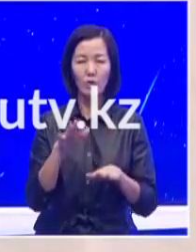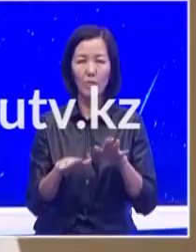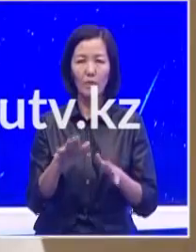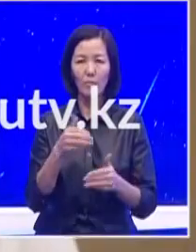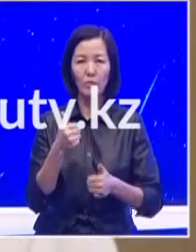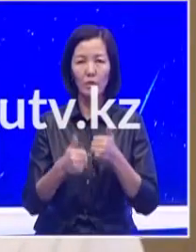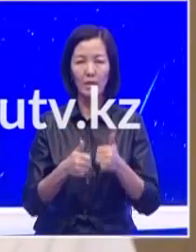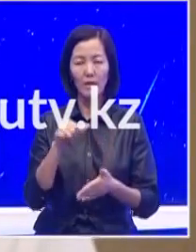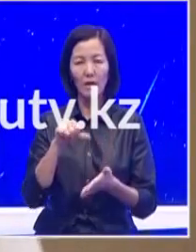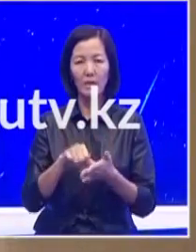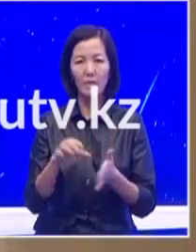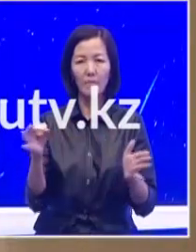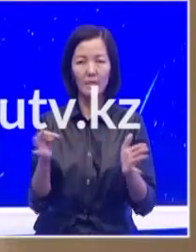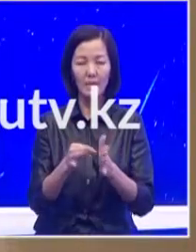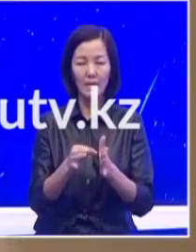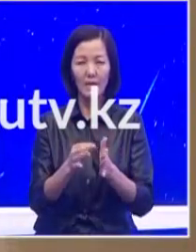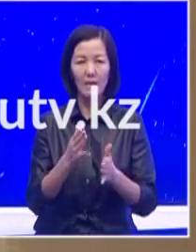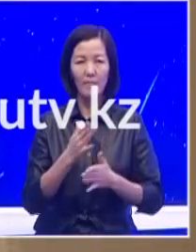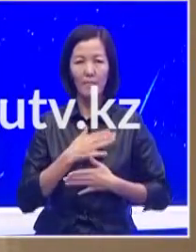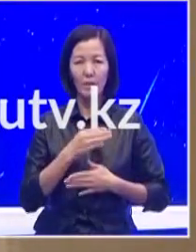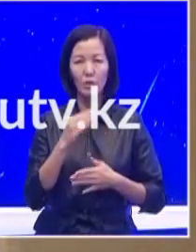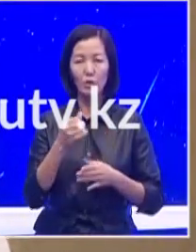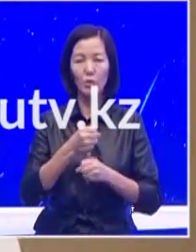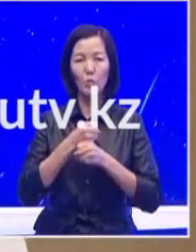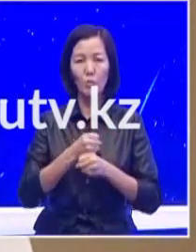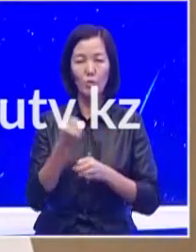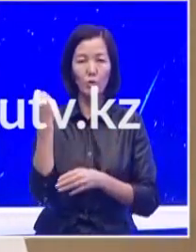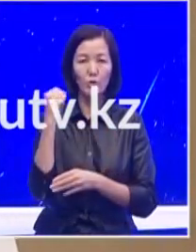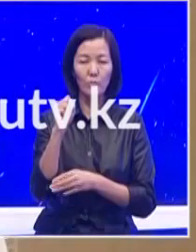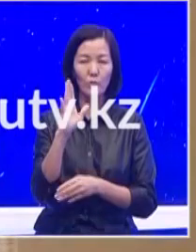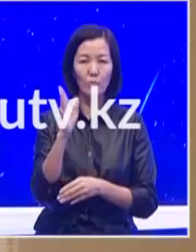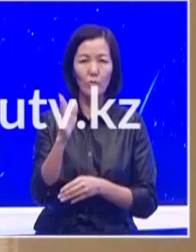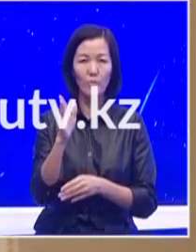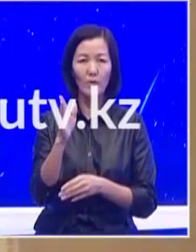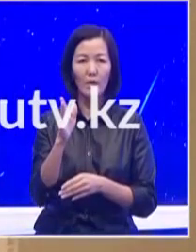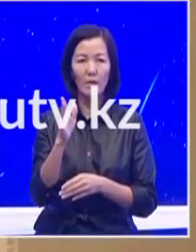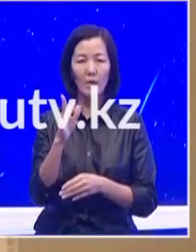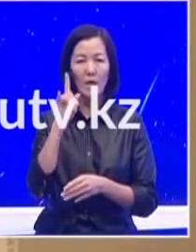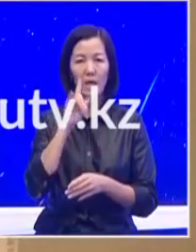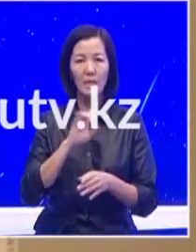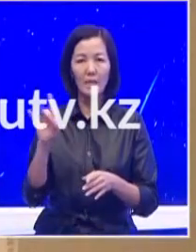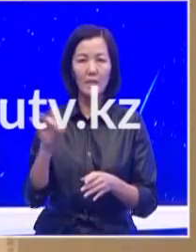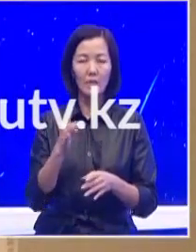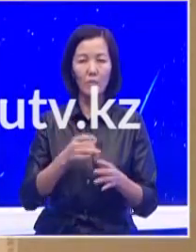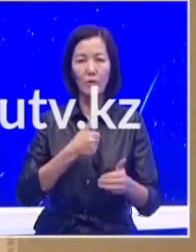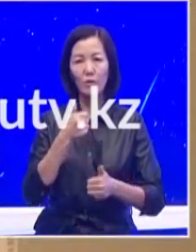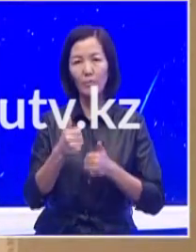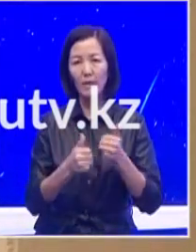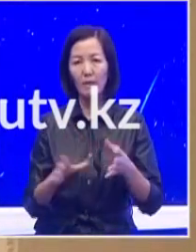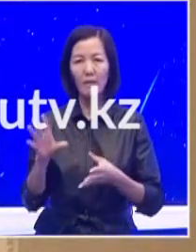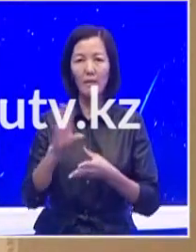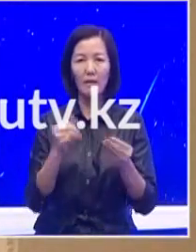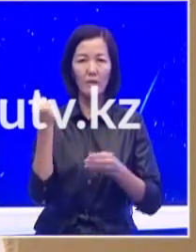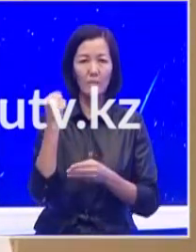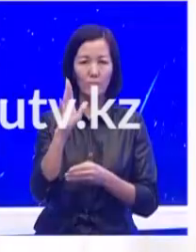қатысам. Мақсатым осы Жетсу кубогында чемпион болып, алдыда келе жатқан Қазақстан чемпионатында тағы бір мәрте чемпион